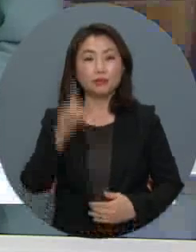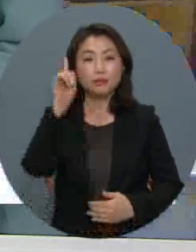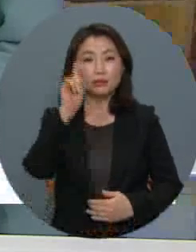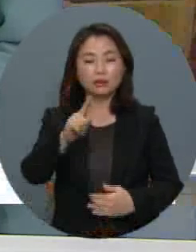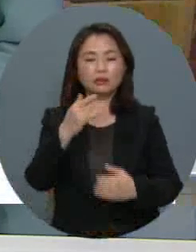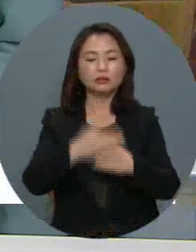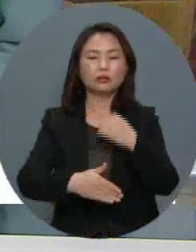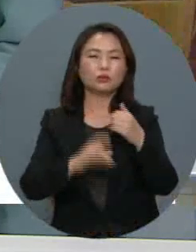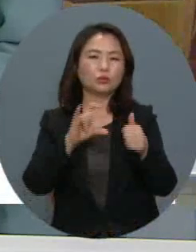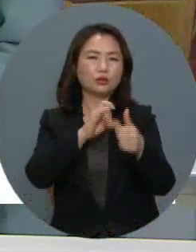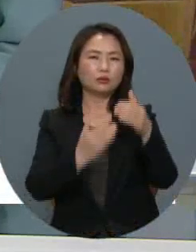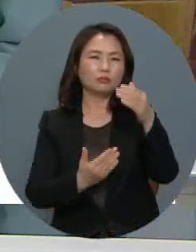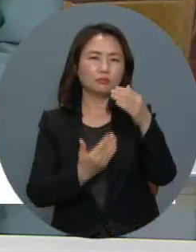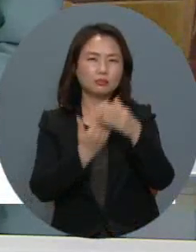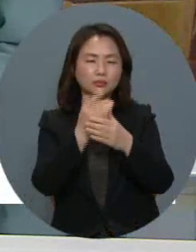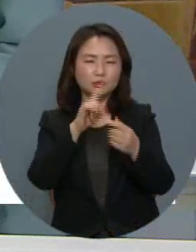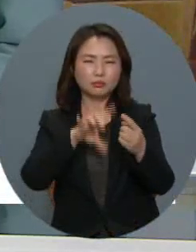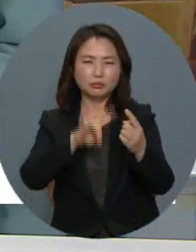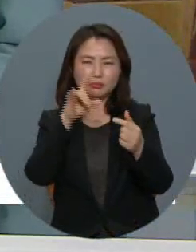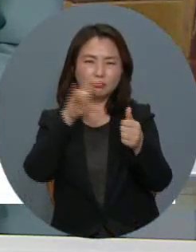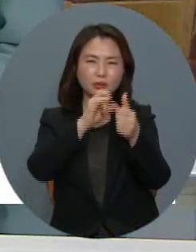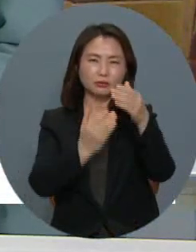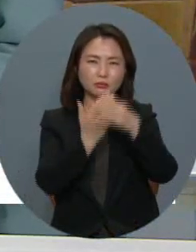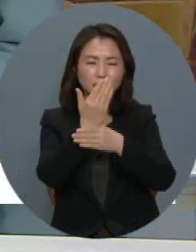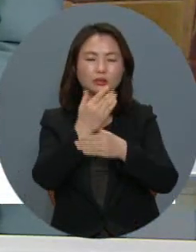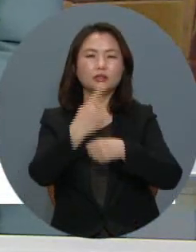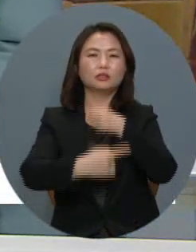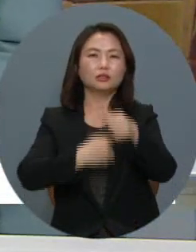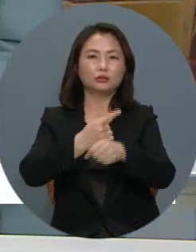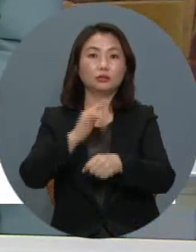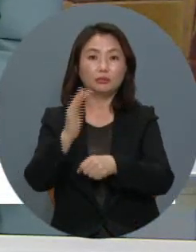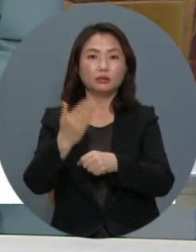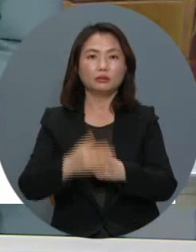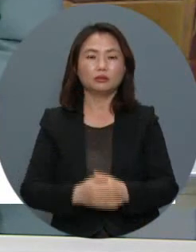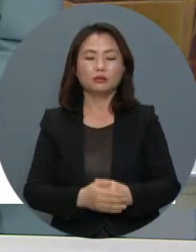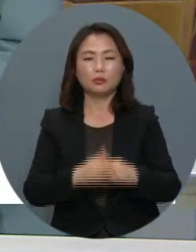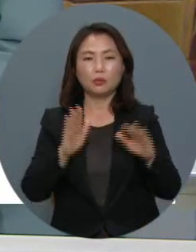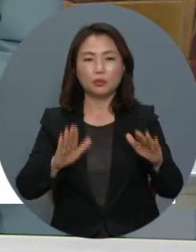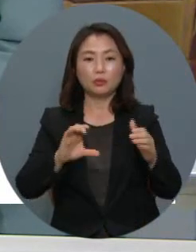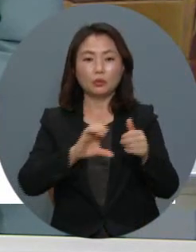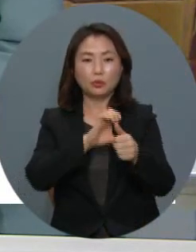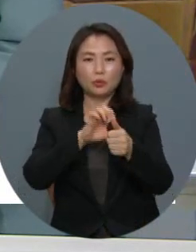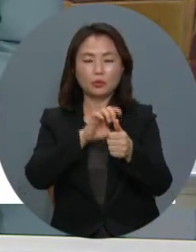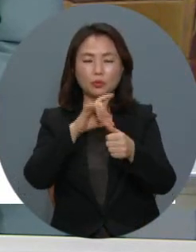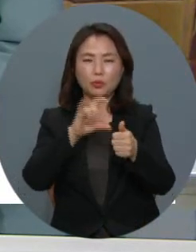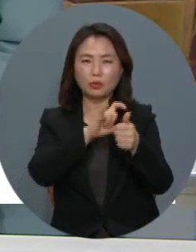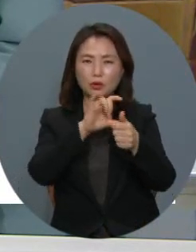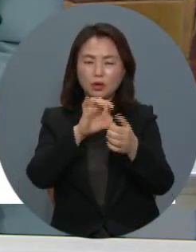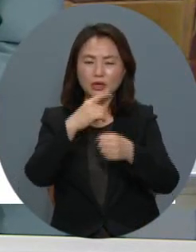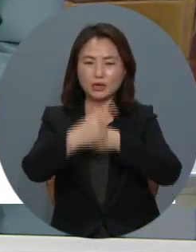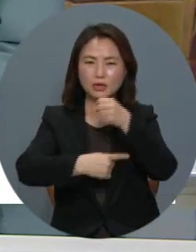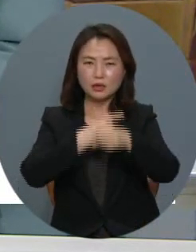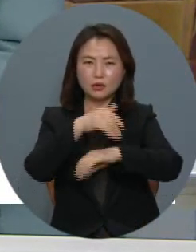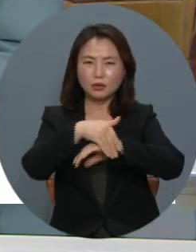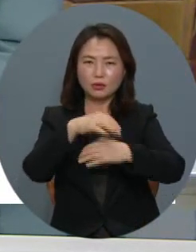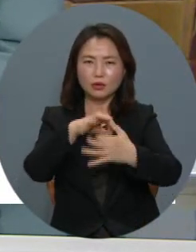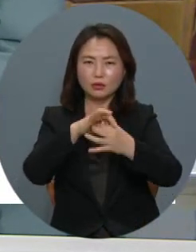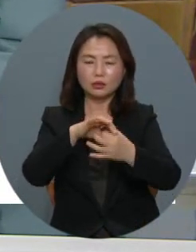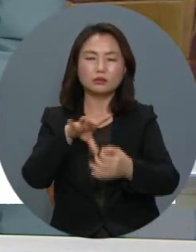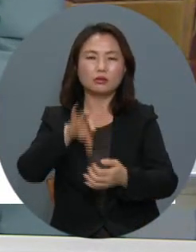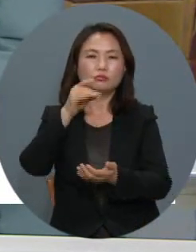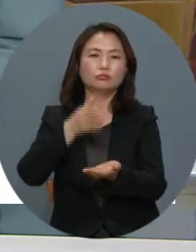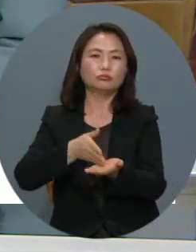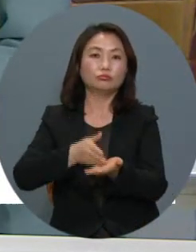내일은 대구에서 코로나19 첫 확진자가 나온 지 1년이 되는 날입니다. 오늘도 코로나 1년 기획 보도로 뉴스